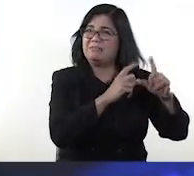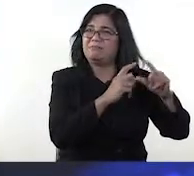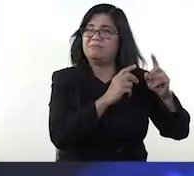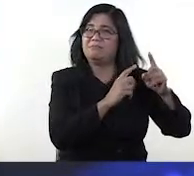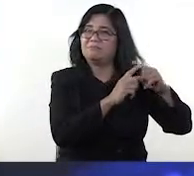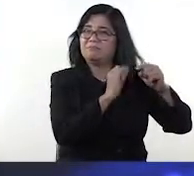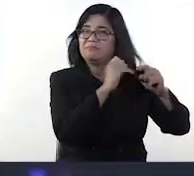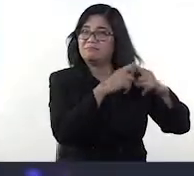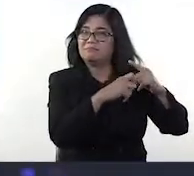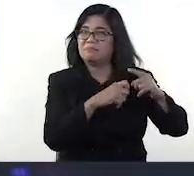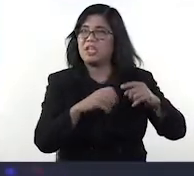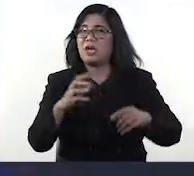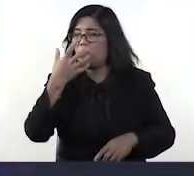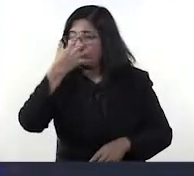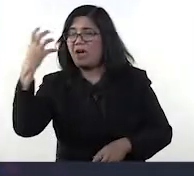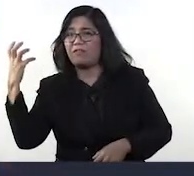kemunafikan